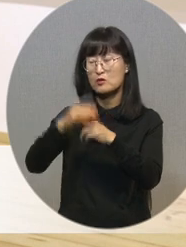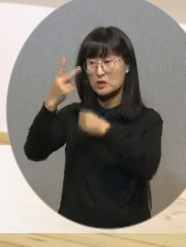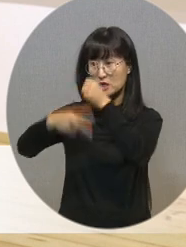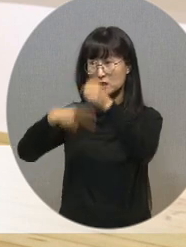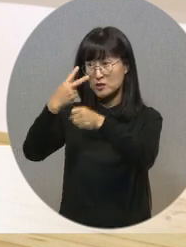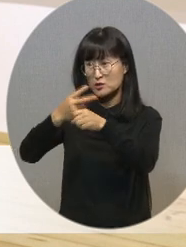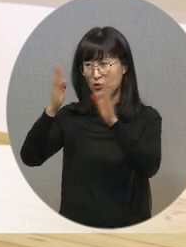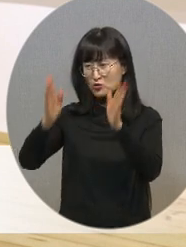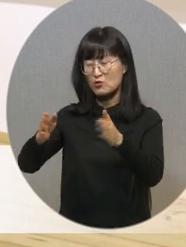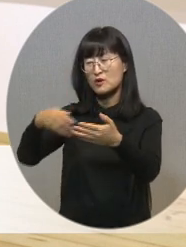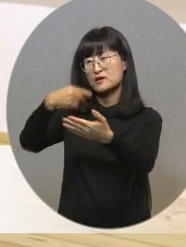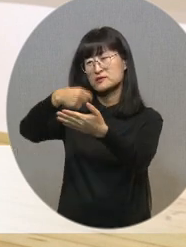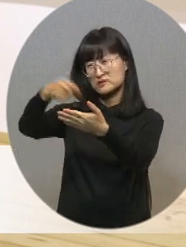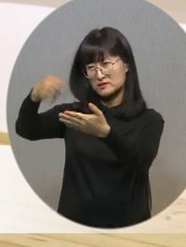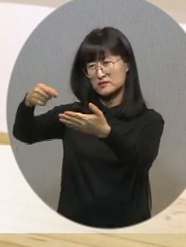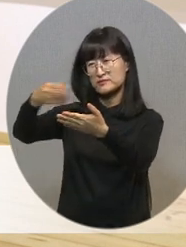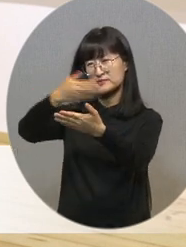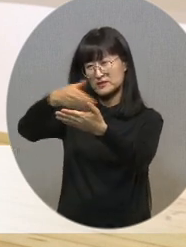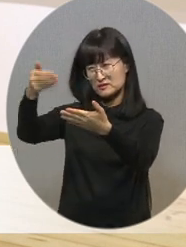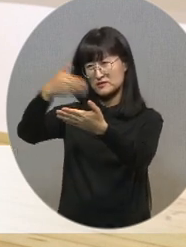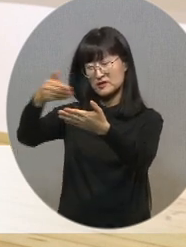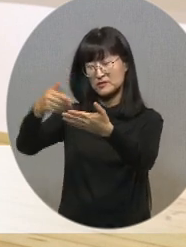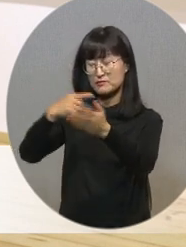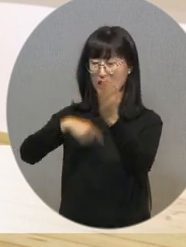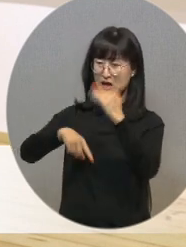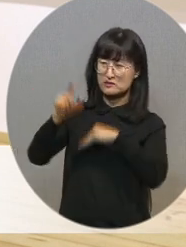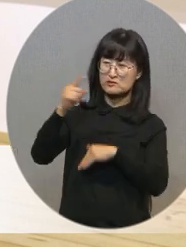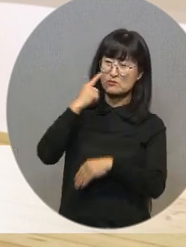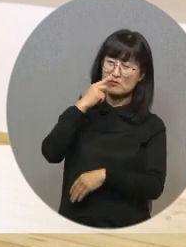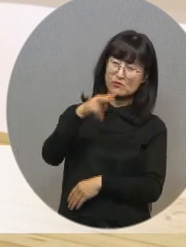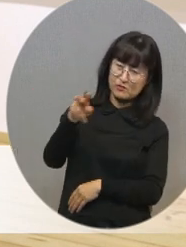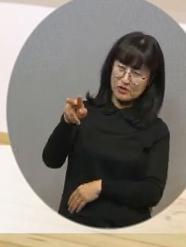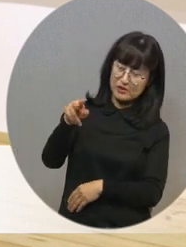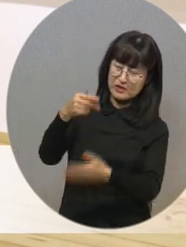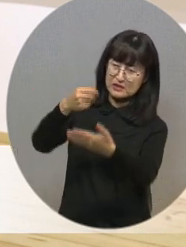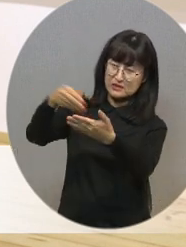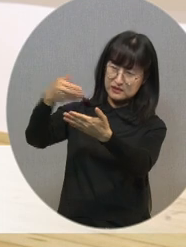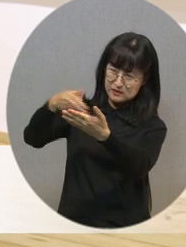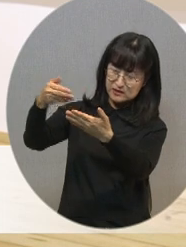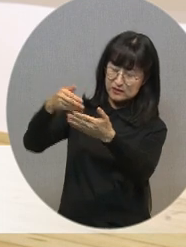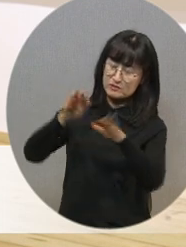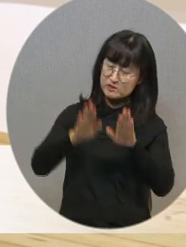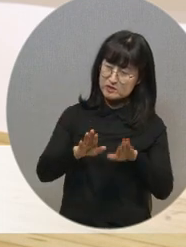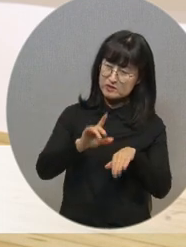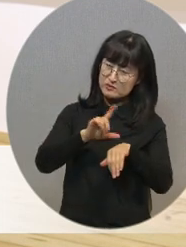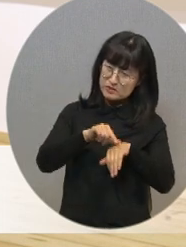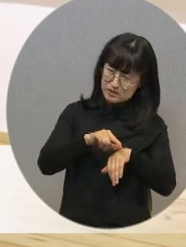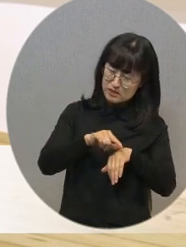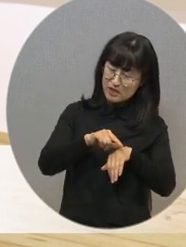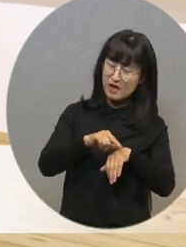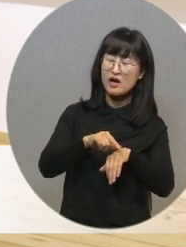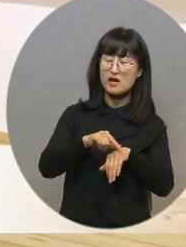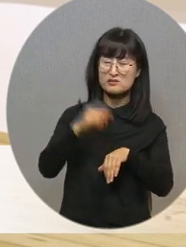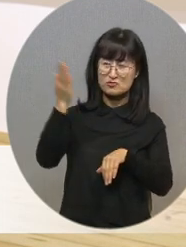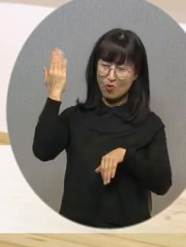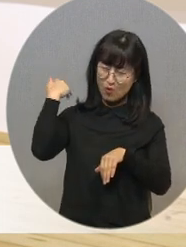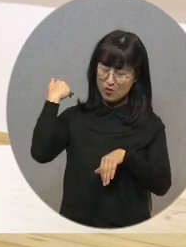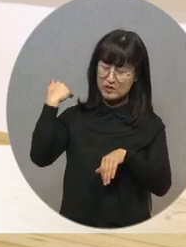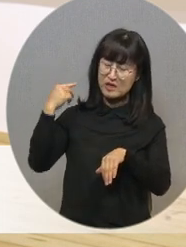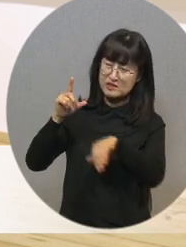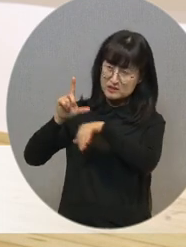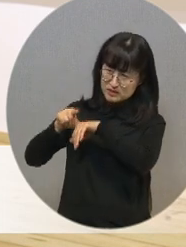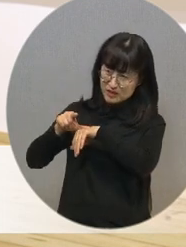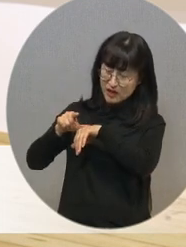그림을 보면서 아침마다 보면서 그리고 지금 현재 4시간을 이렇게 보면서 이제 안정감을